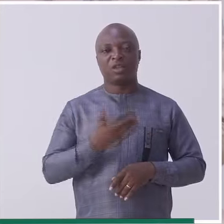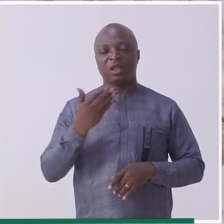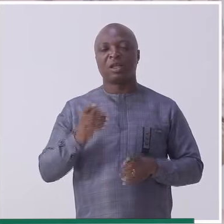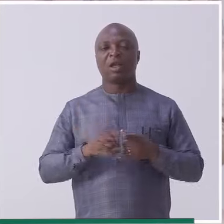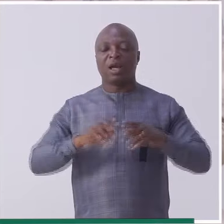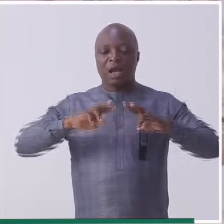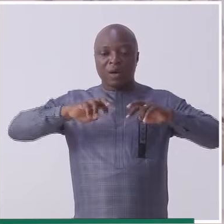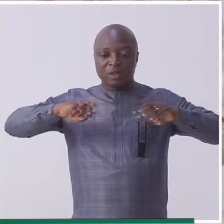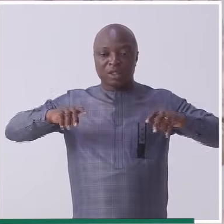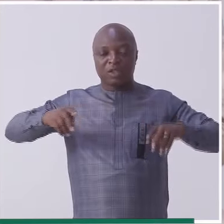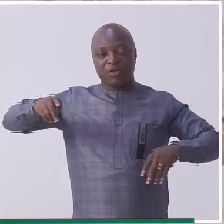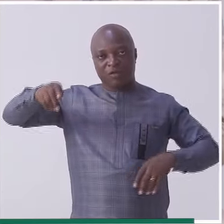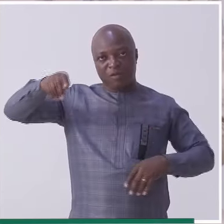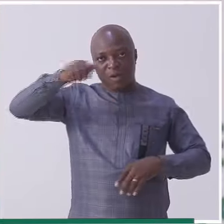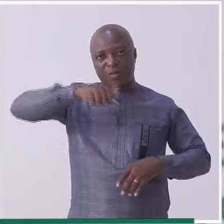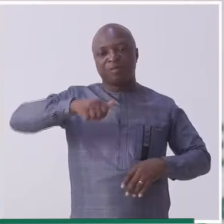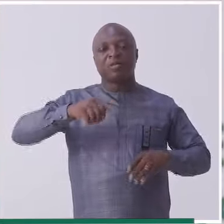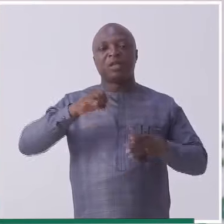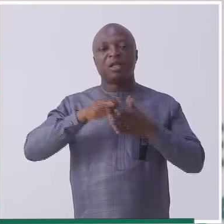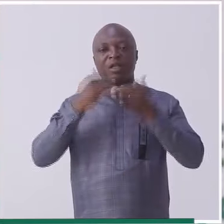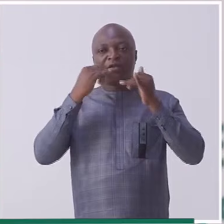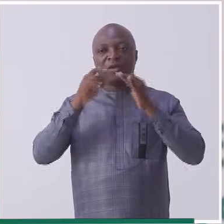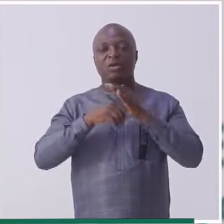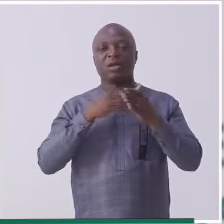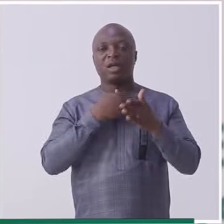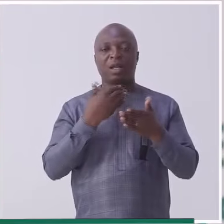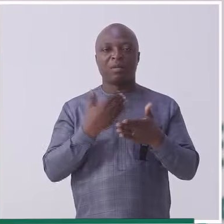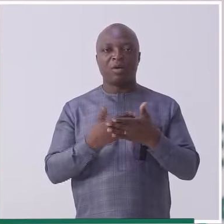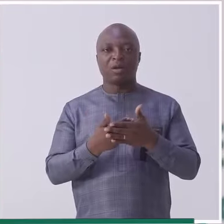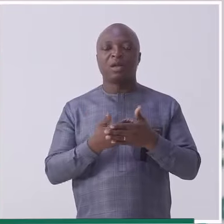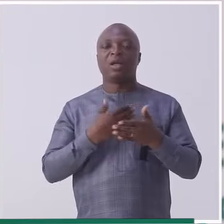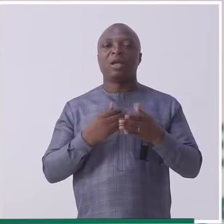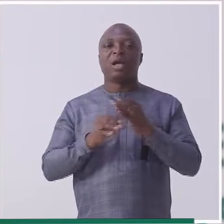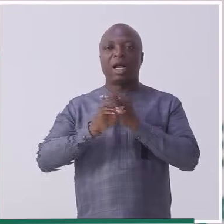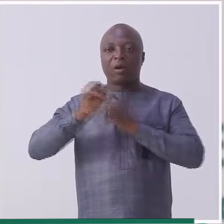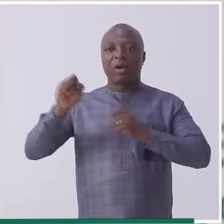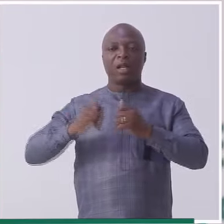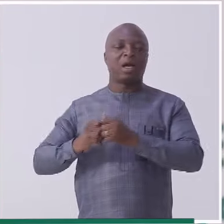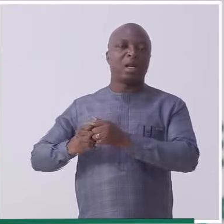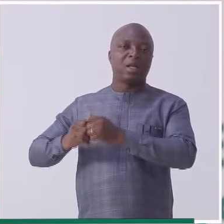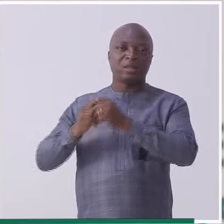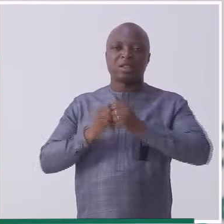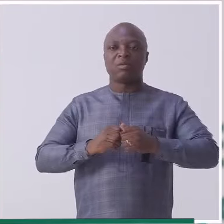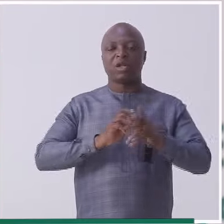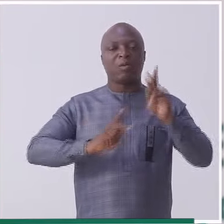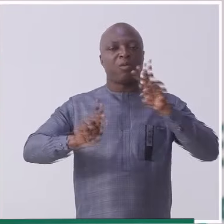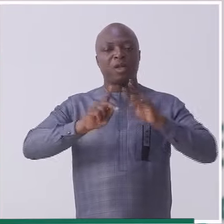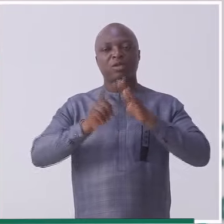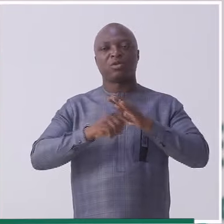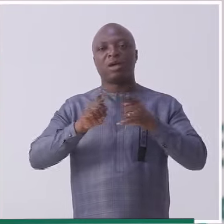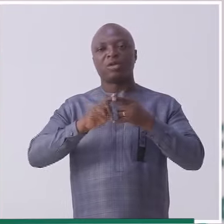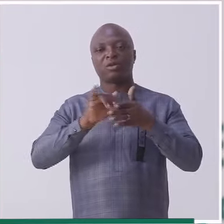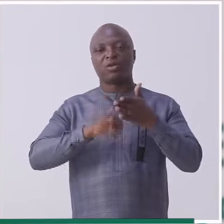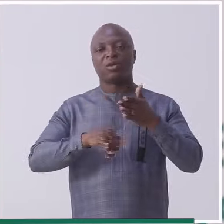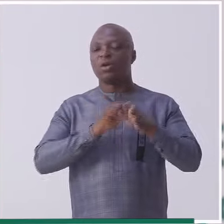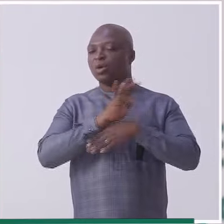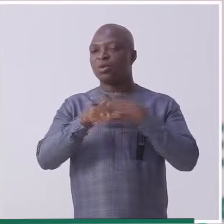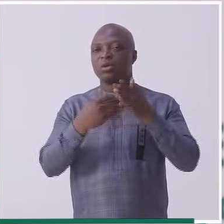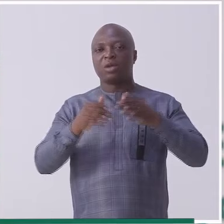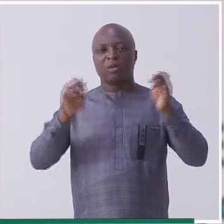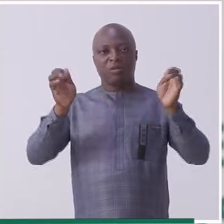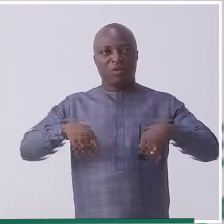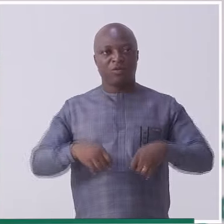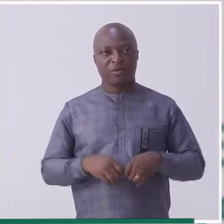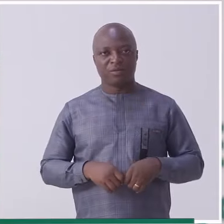à rechercher vous-même l'information et la bonne et à la relayer à l'ensemble de nos concitoyens de telle sorte que tous ceux qui